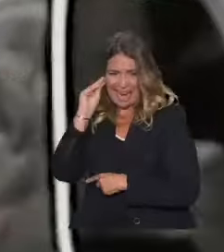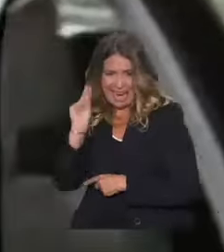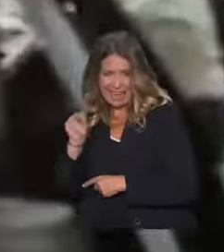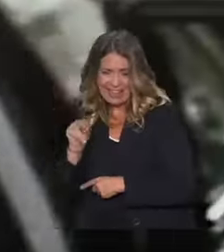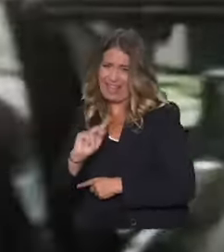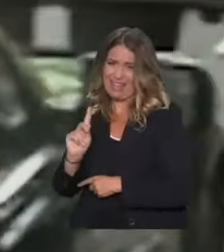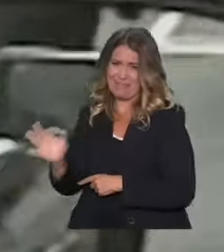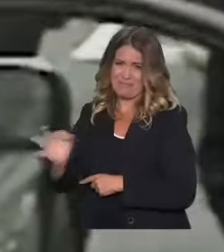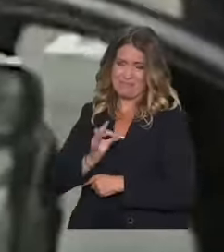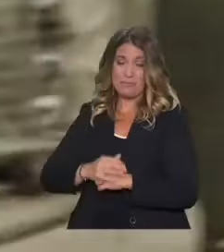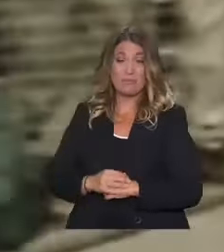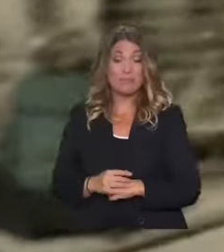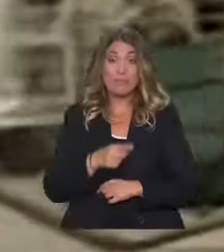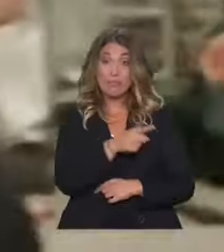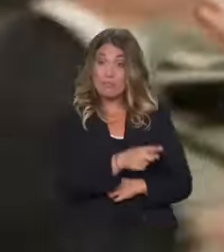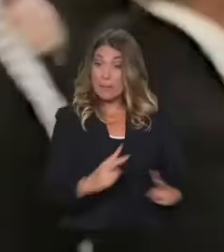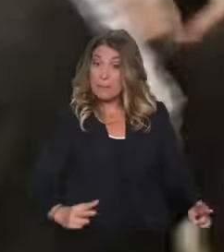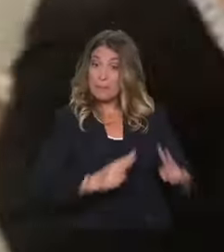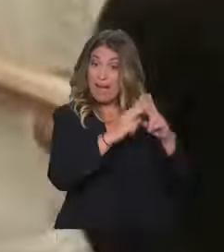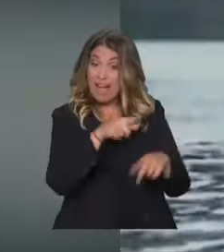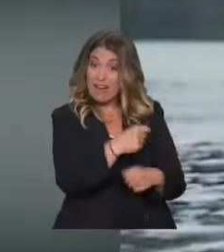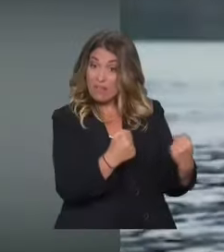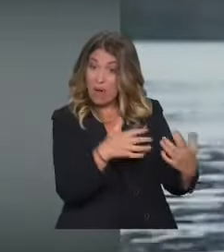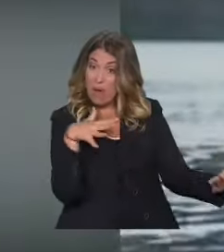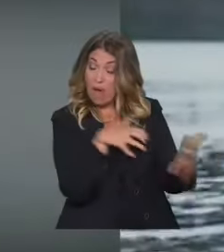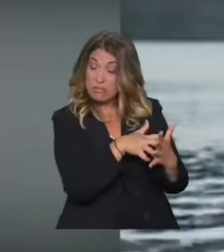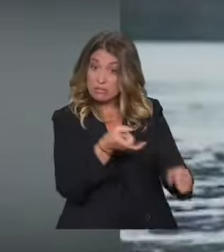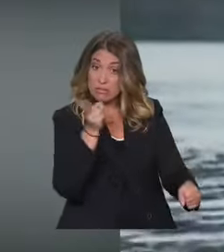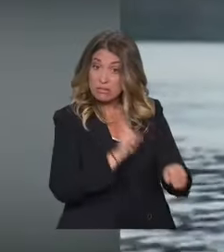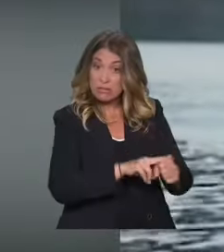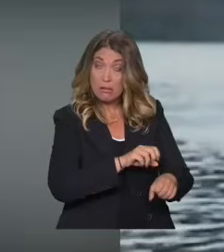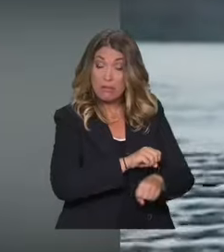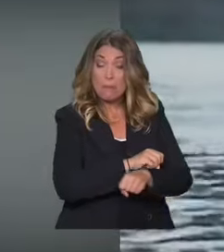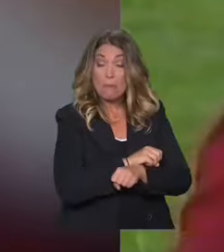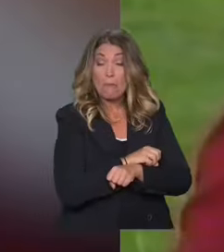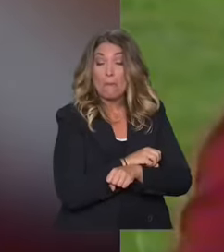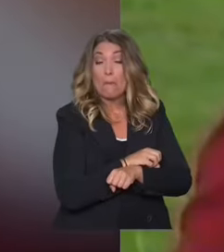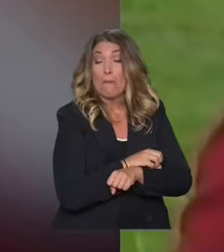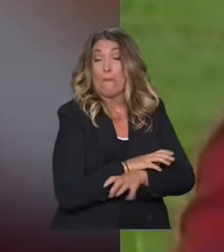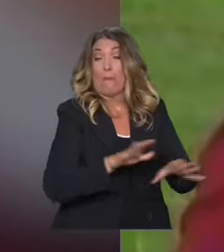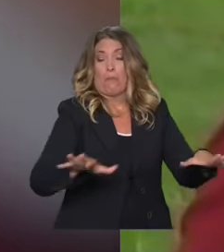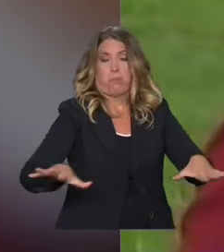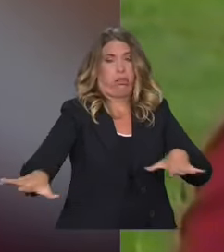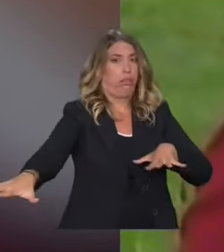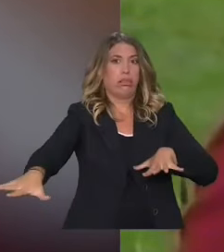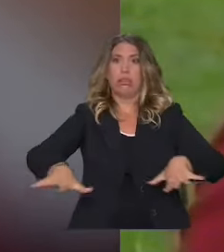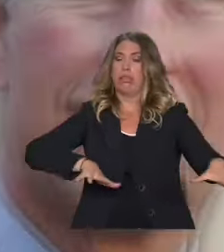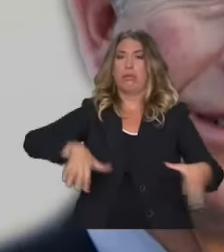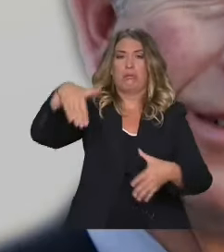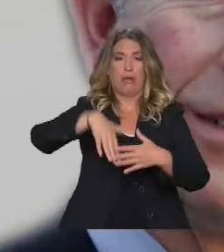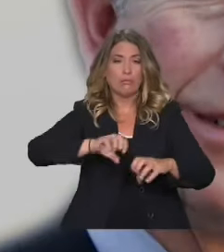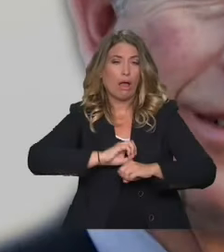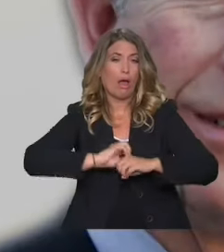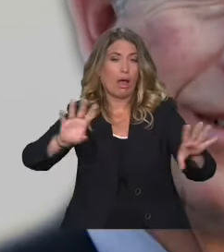Ο θάνατος της πριγκίπισσας στο Παρίσι συγκλονίζει ολόκληρο τον κόσμο. Ο διάδοχος του Βρετανικού θρόνου περνάει μια από τις δυσκολότερες περιόδους της ζωής